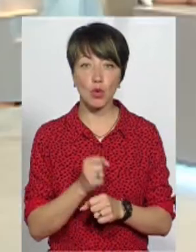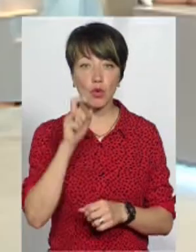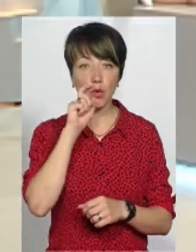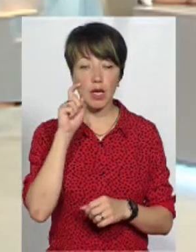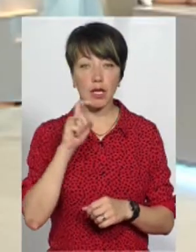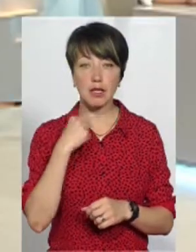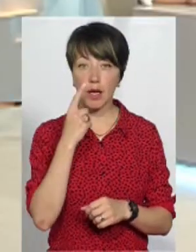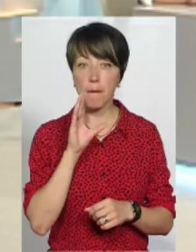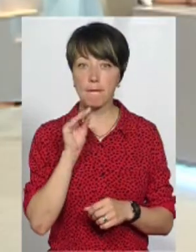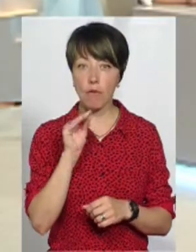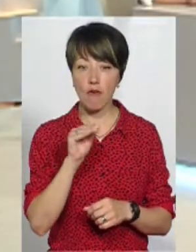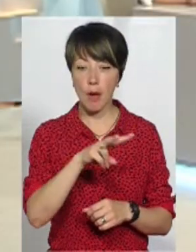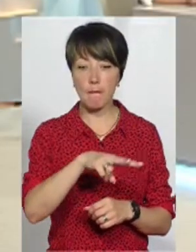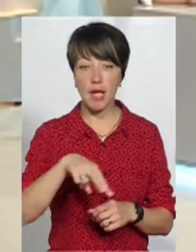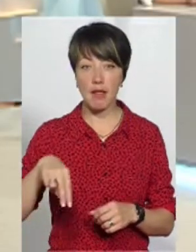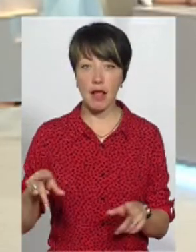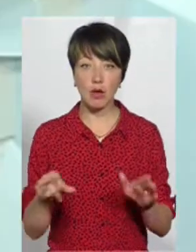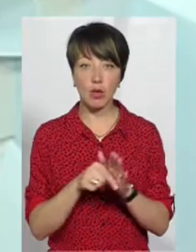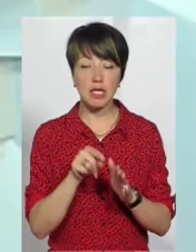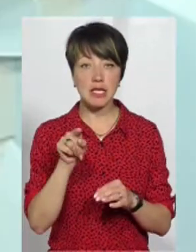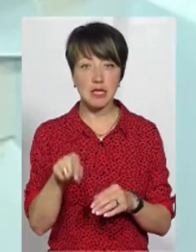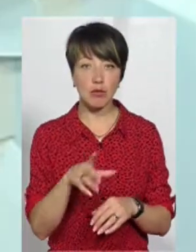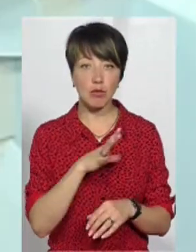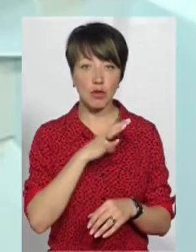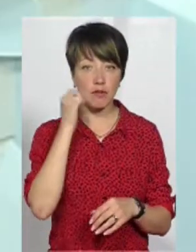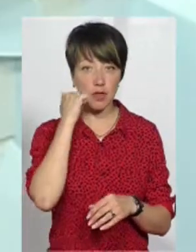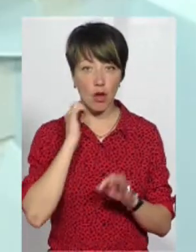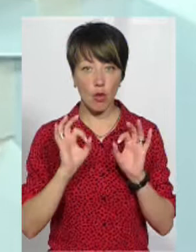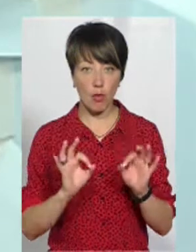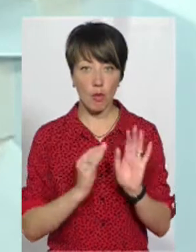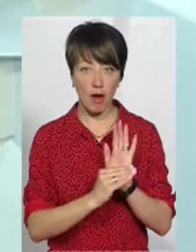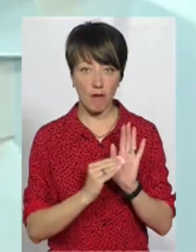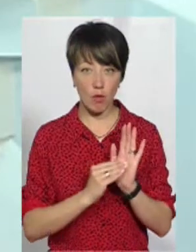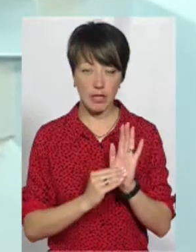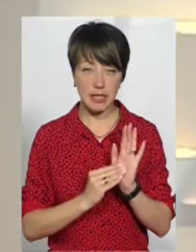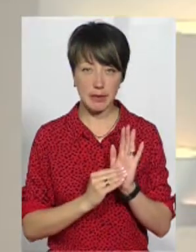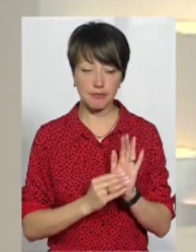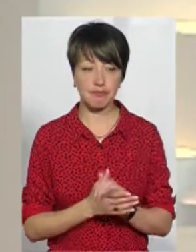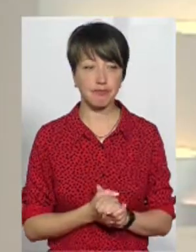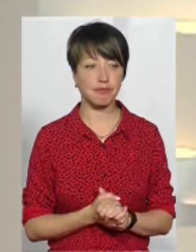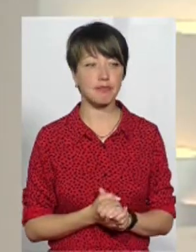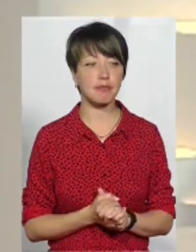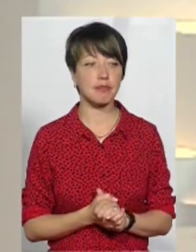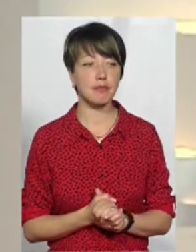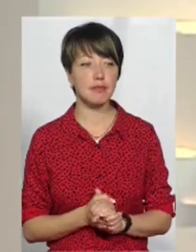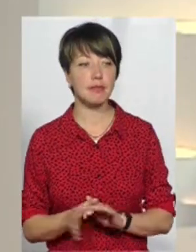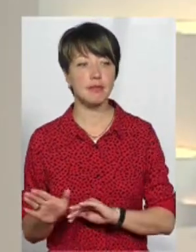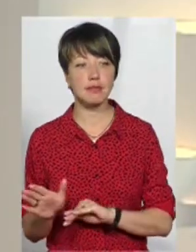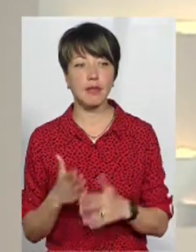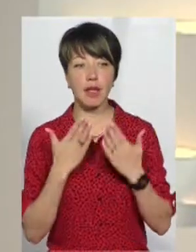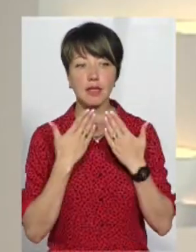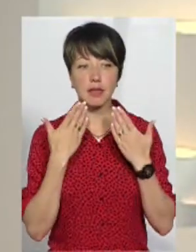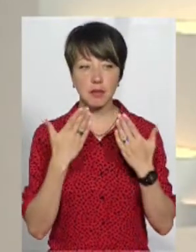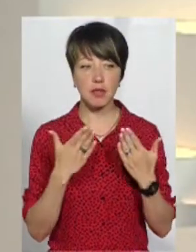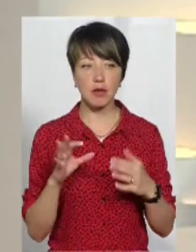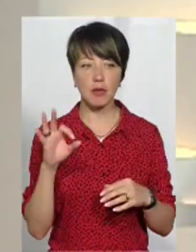в українській мові паралельно з тим, які були в старому правописі. Принагідно запитаю, все ж таки,